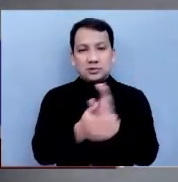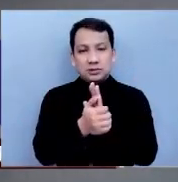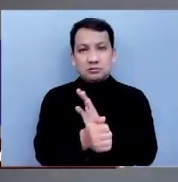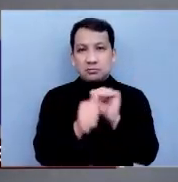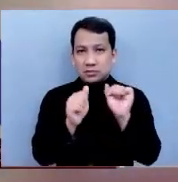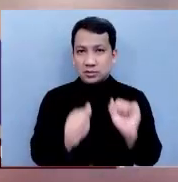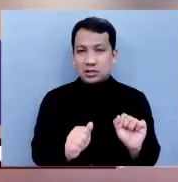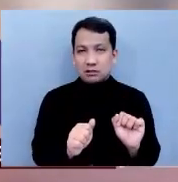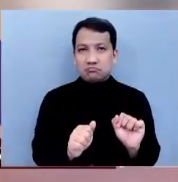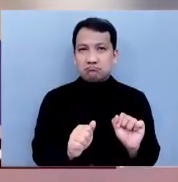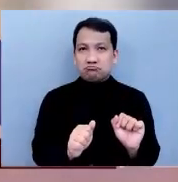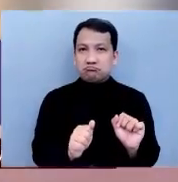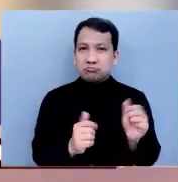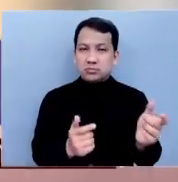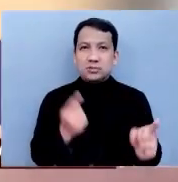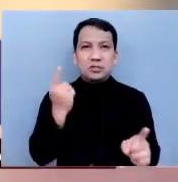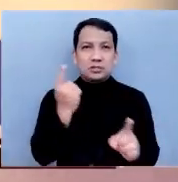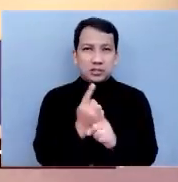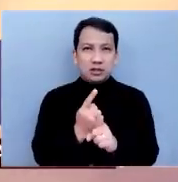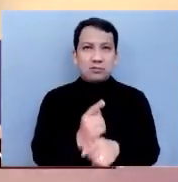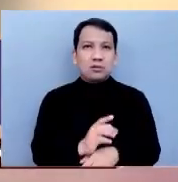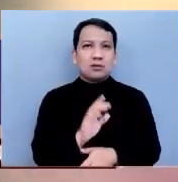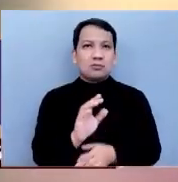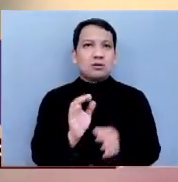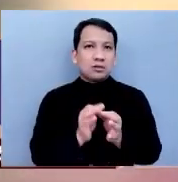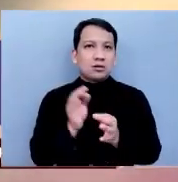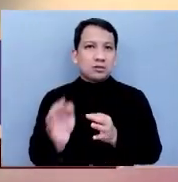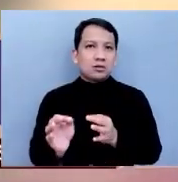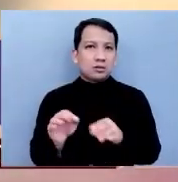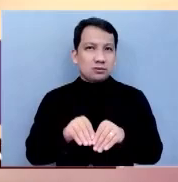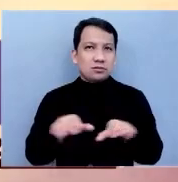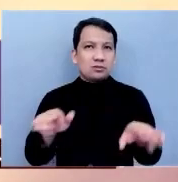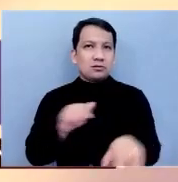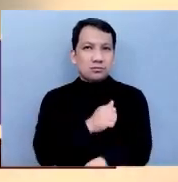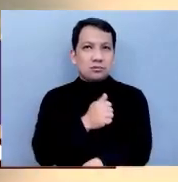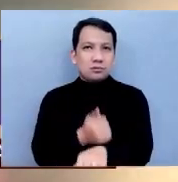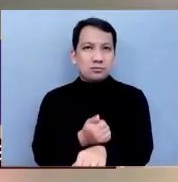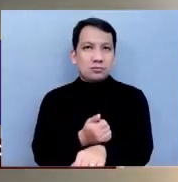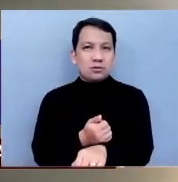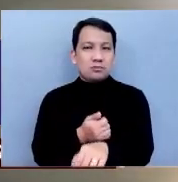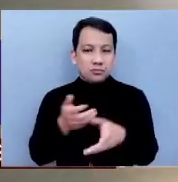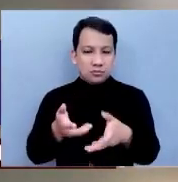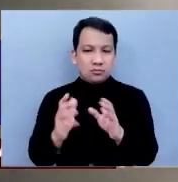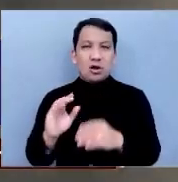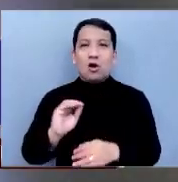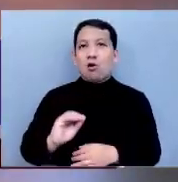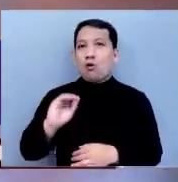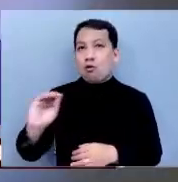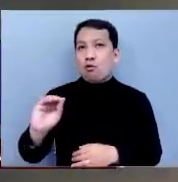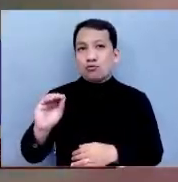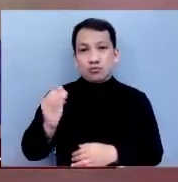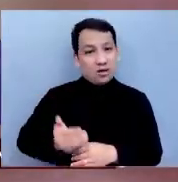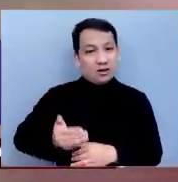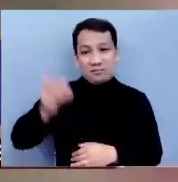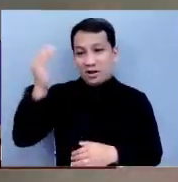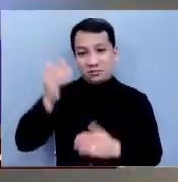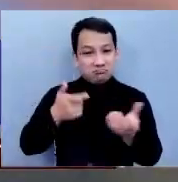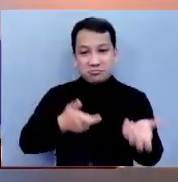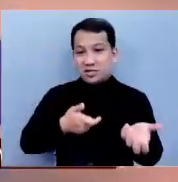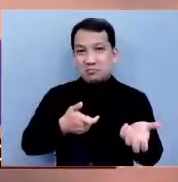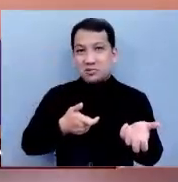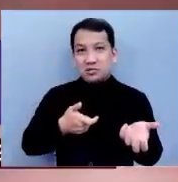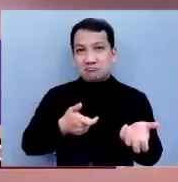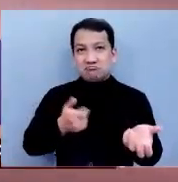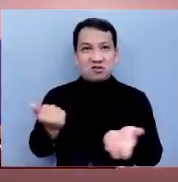niya, tama naman. I-extend daw talaga yung authority at privilege to own high-powered guns sa mga